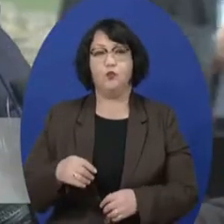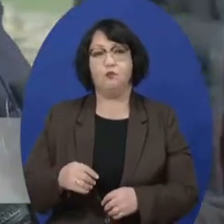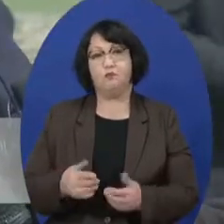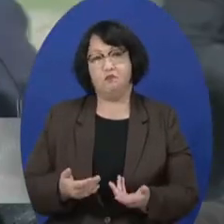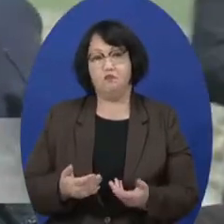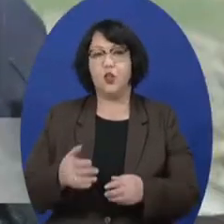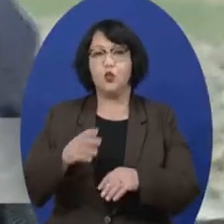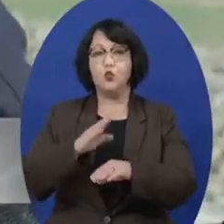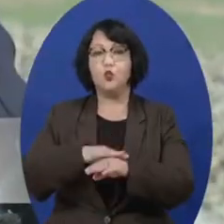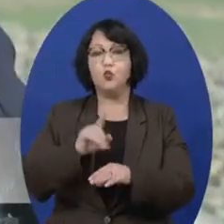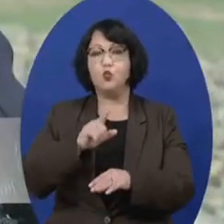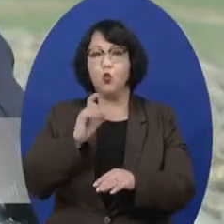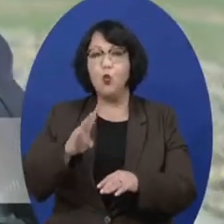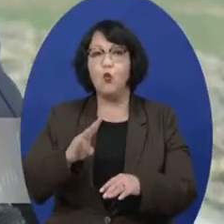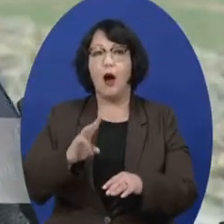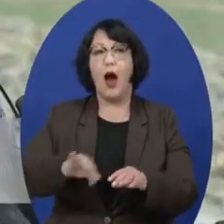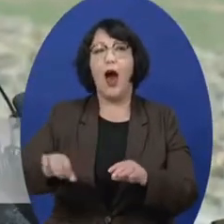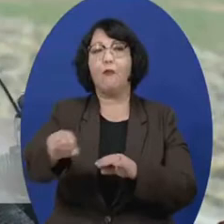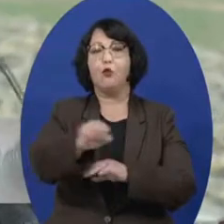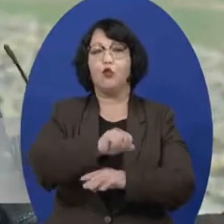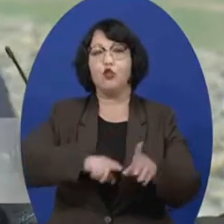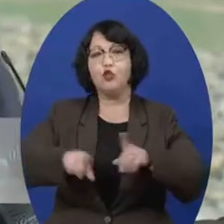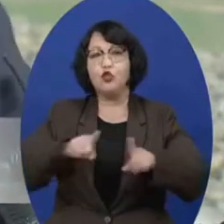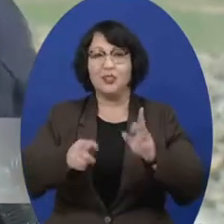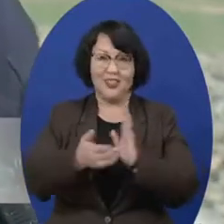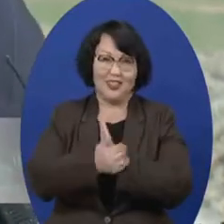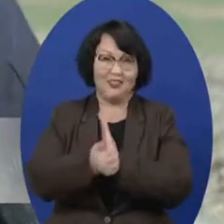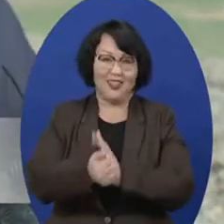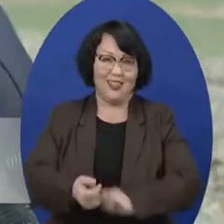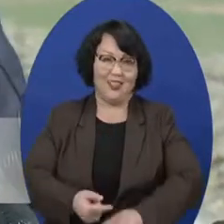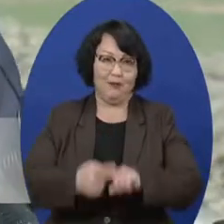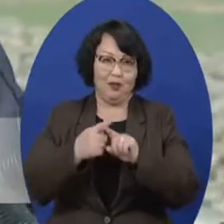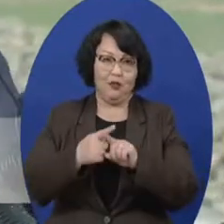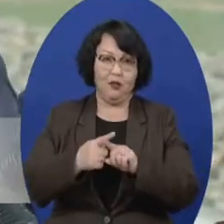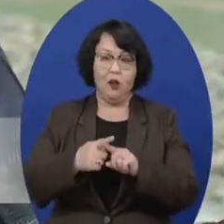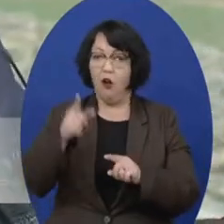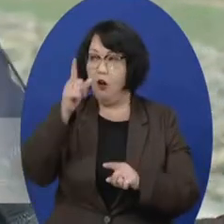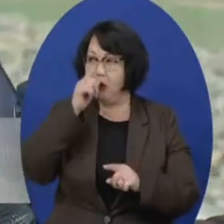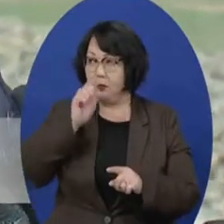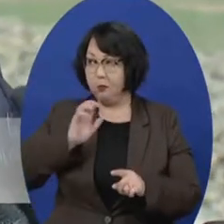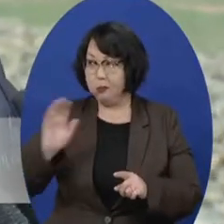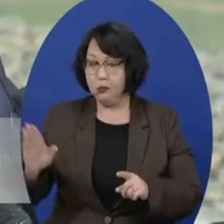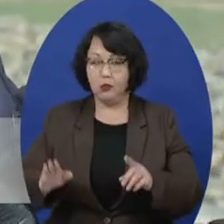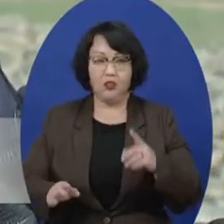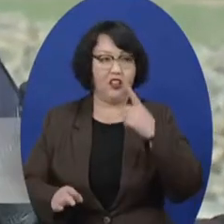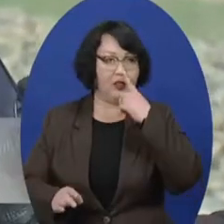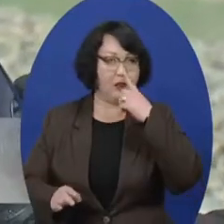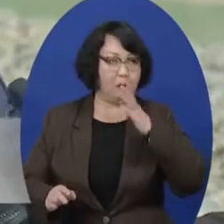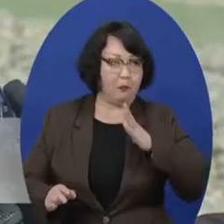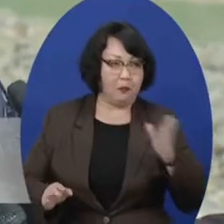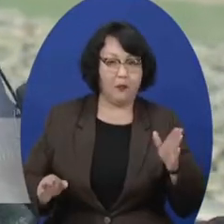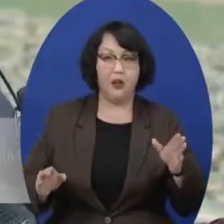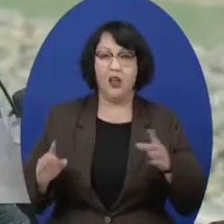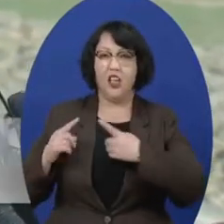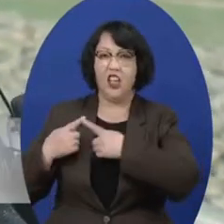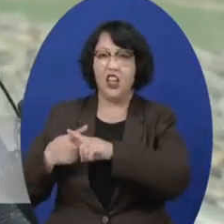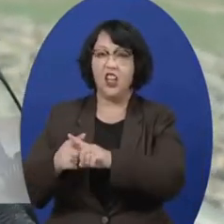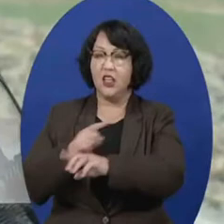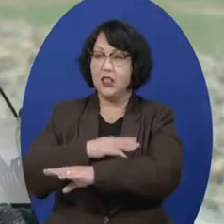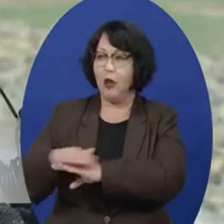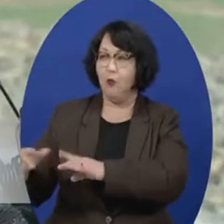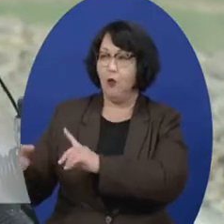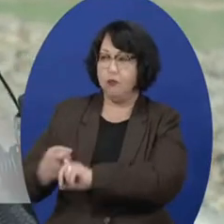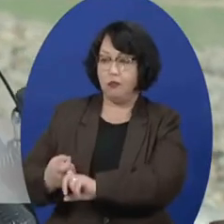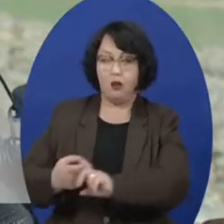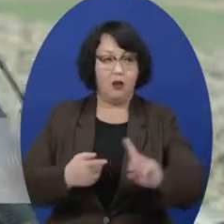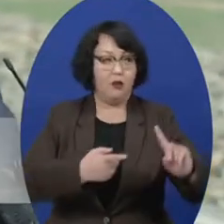бүс нутгийн одоо өрсөлдөх чадвар бол нилээдгүй дээшлэн. Яг тэгэхээр хоёр талдаа шууд гарцтай хоорондоо авцамаа холбогдох боломжтой болно гэсэн.